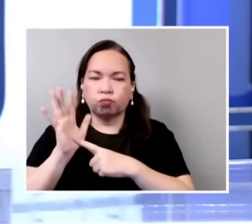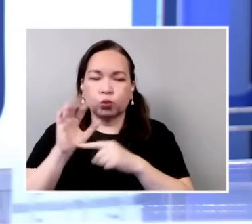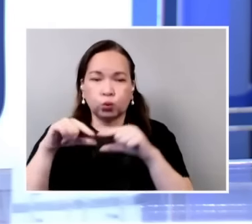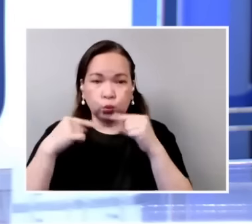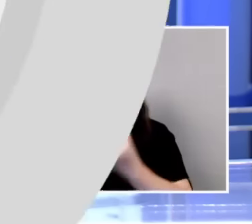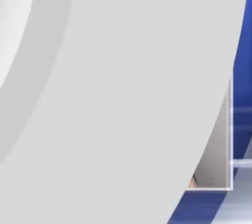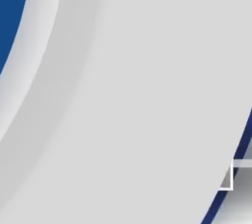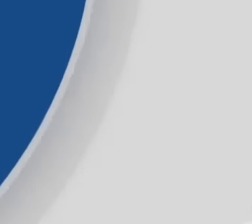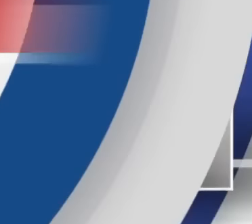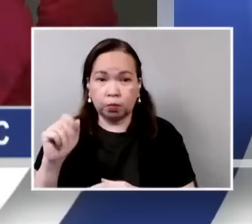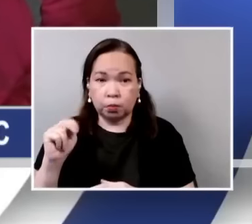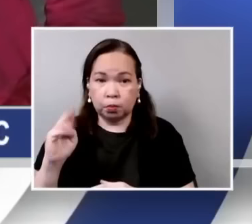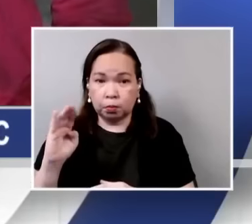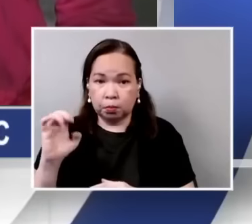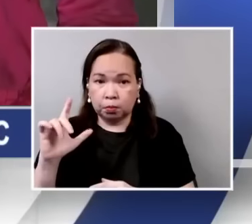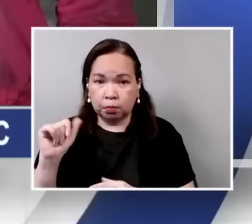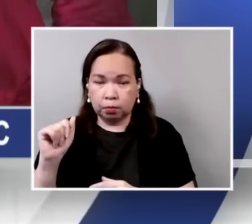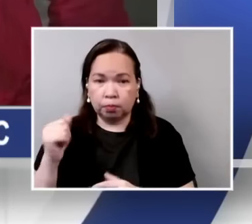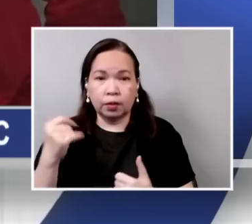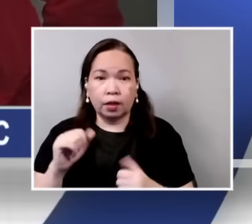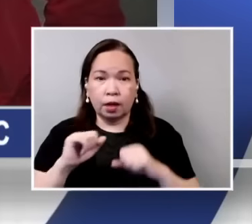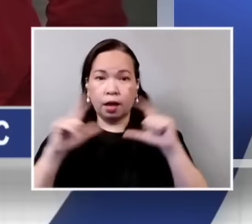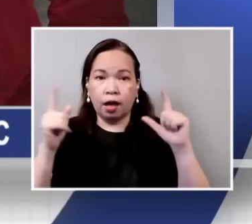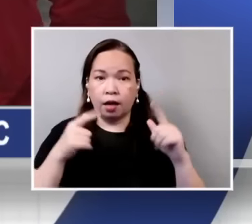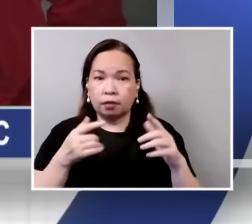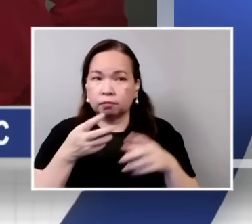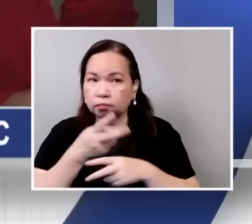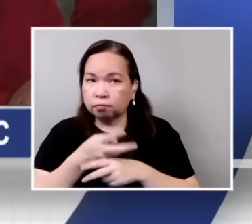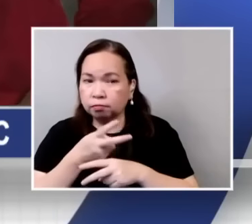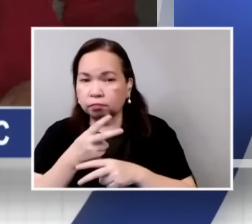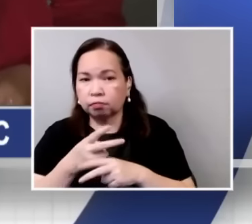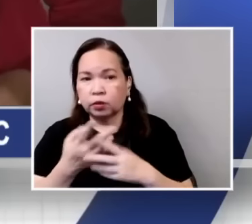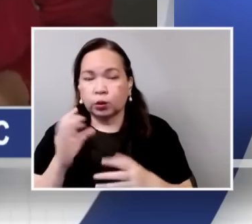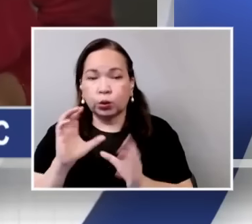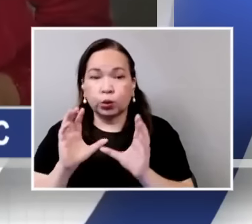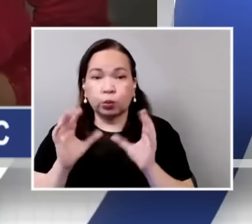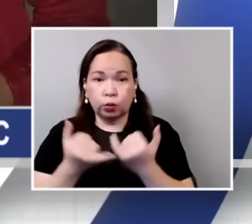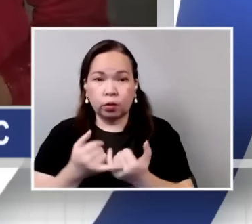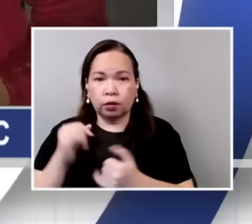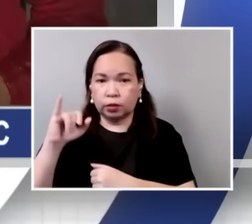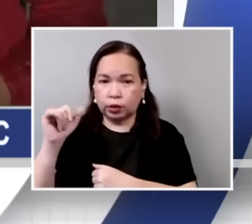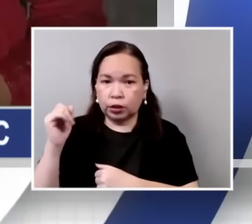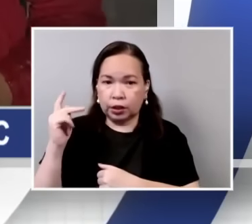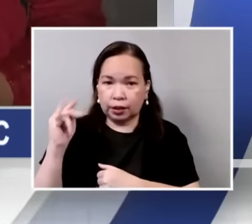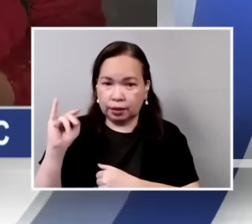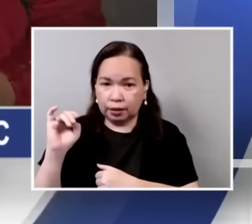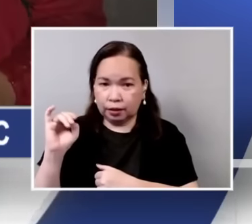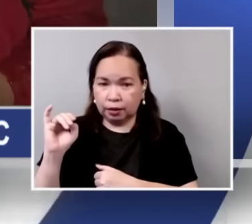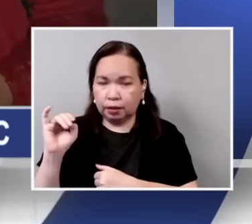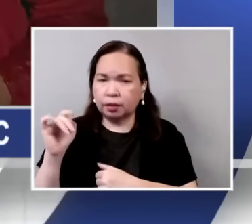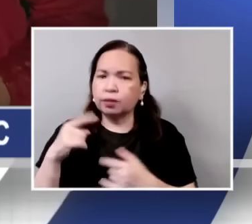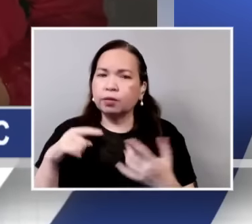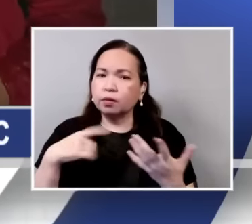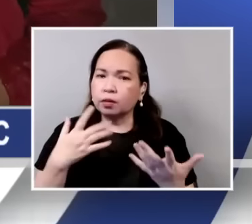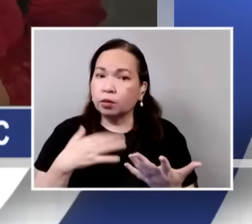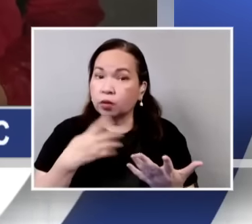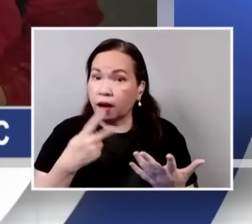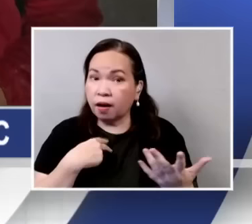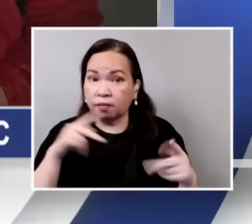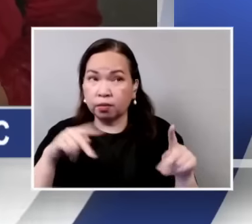live nagpapatrol mula sa Commonwealth Avenue, Quezon City, si Jackie Manabat. Jackie, may mga na-stranded